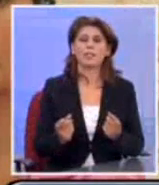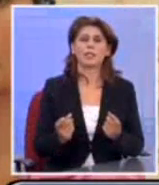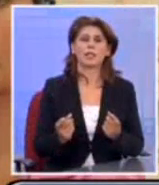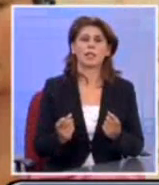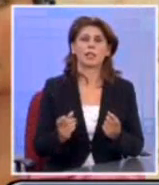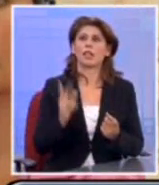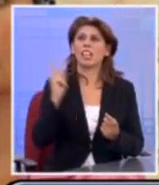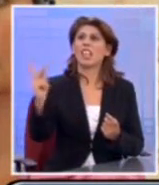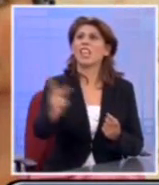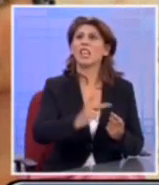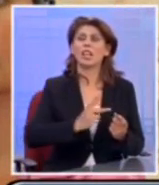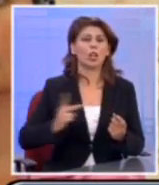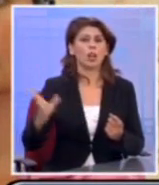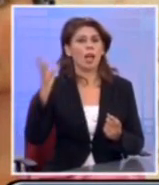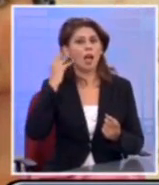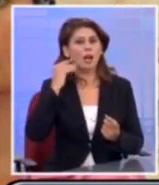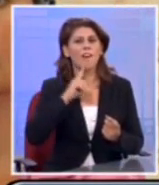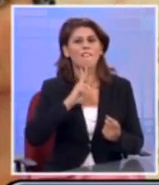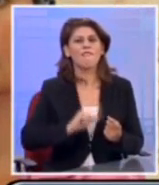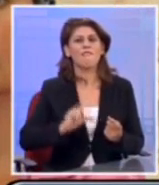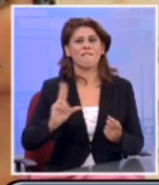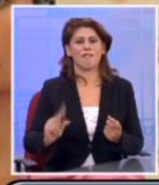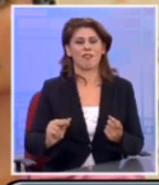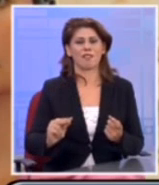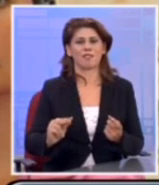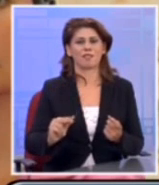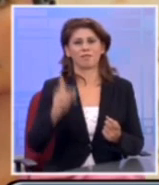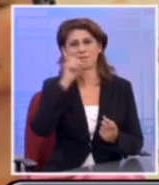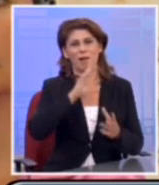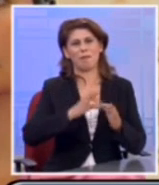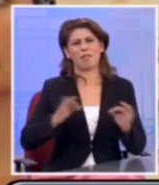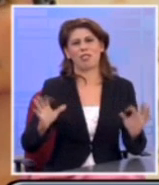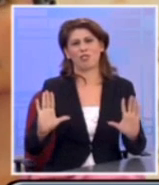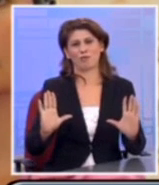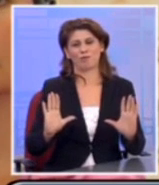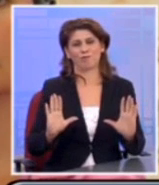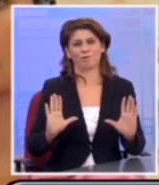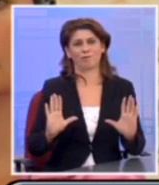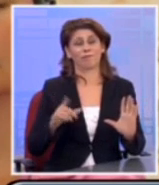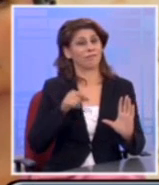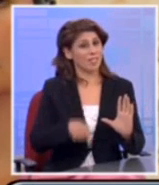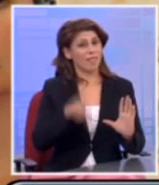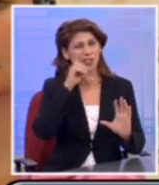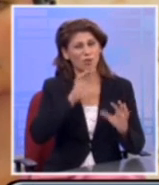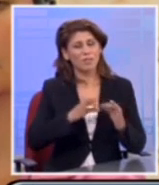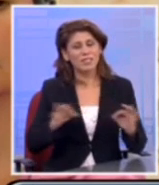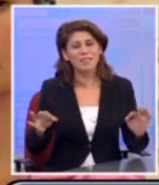κοινή γνώμη ακούνε το ίδιο επιμύθι. Σύμφωνα με το οποίο